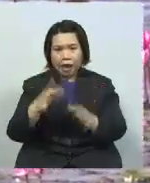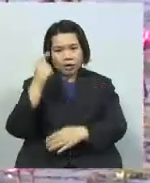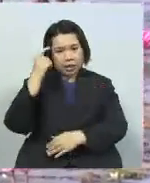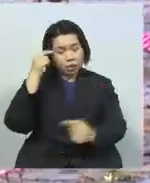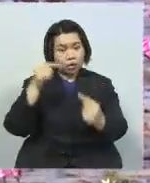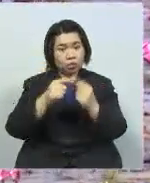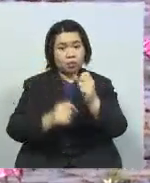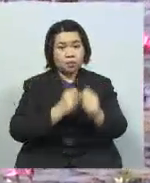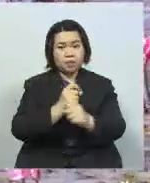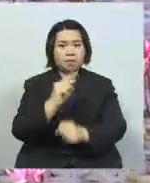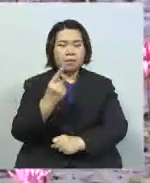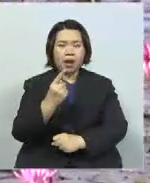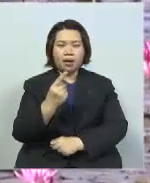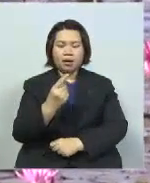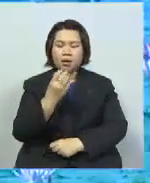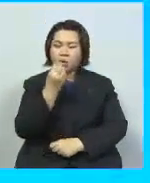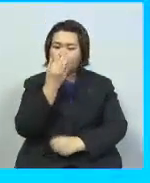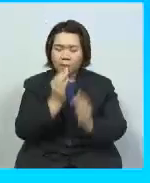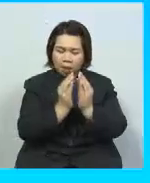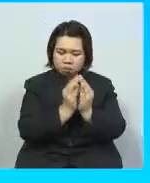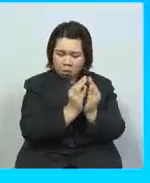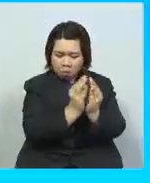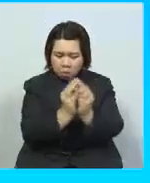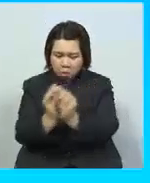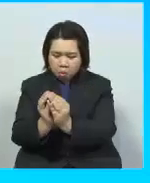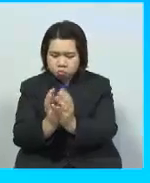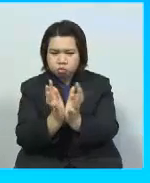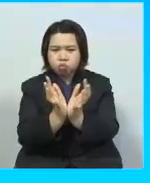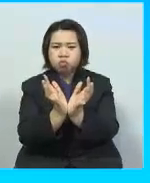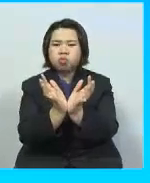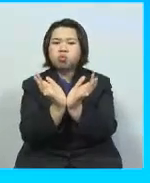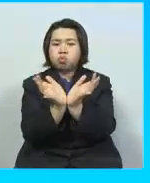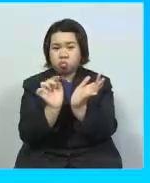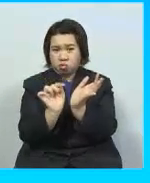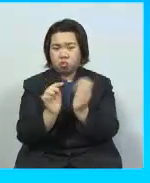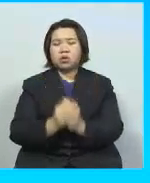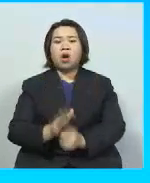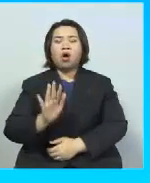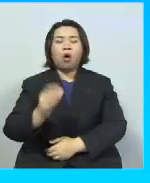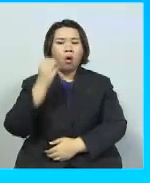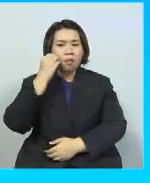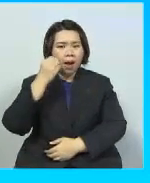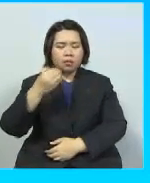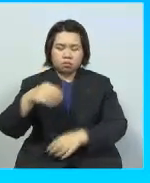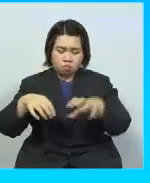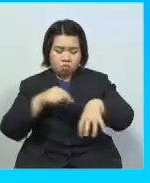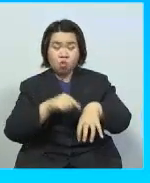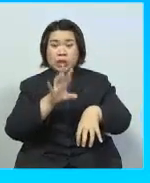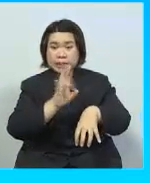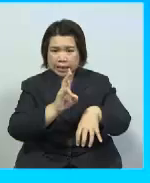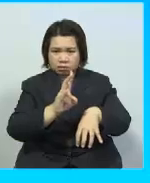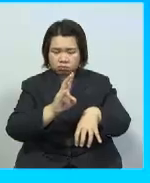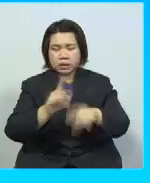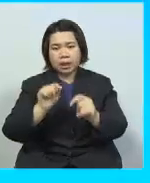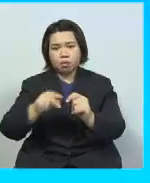ในช่วงปีใหม่ที่จะถึงนี้จะมีดอกบัวแดงขึ้นอย่างหนาแน่นค่ะโดยเฉพาะวังบัวแดงที่อยู่ในเขตของบ้านหนองบ่อหมู่7ตำบลปะโ